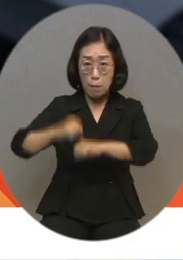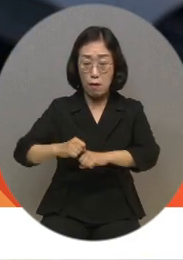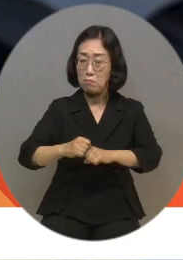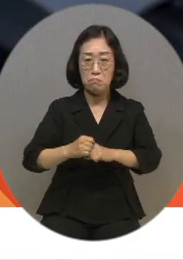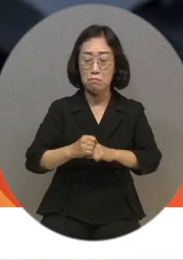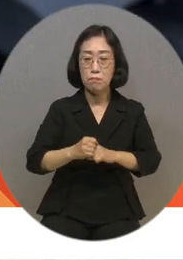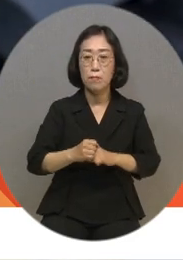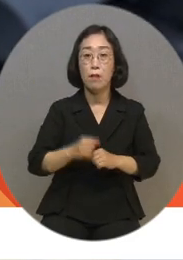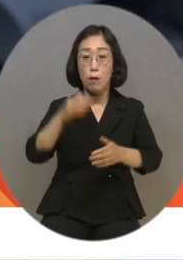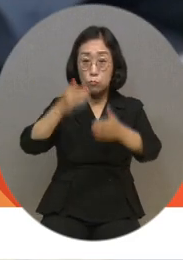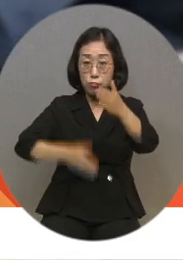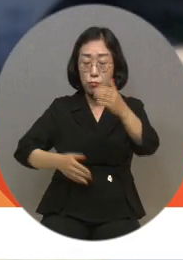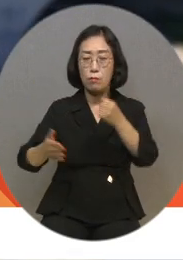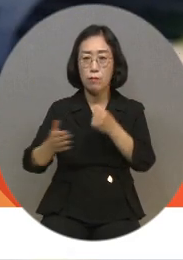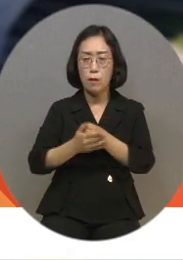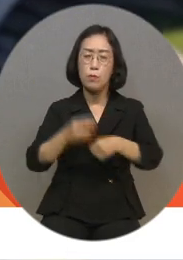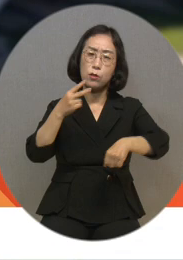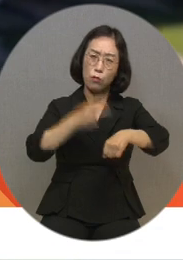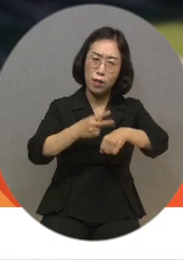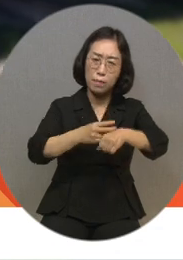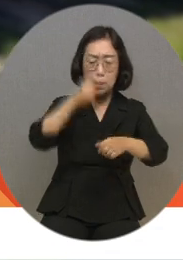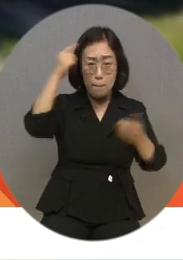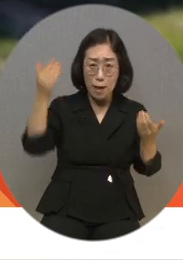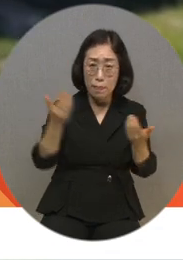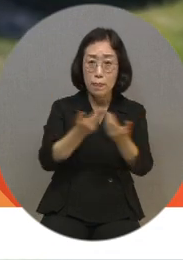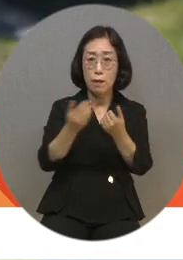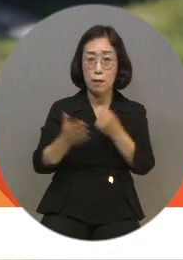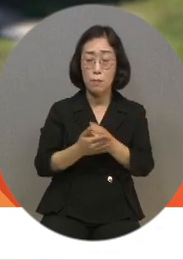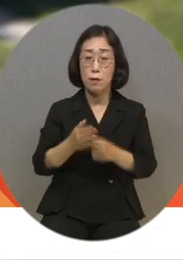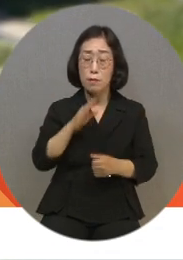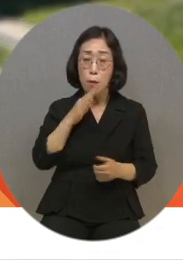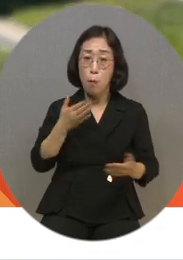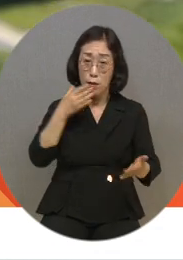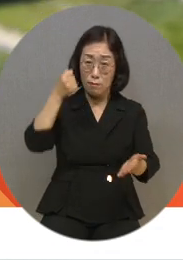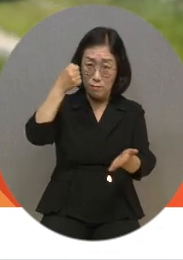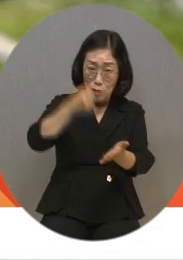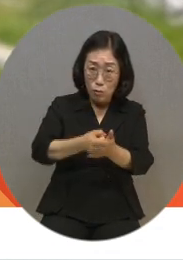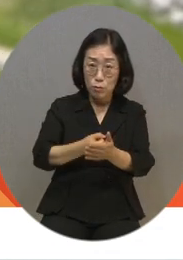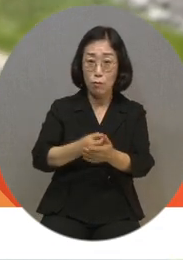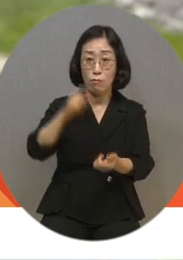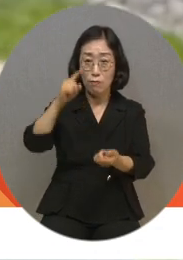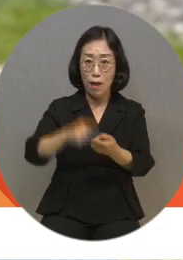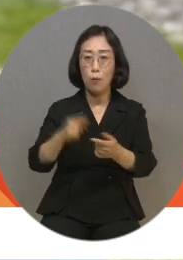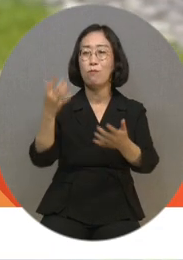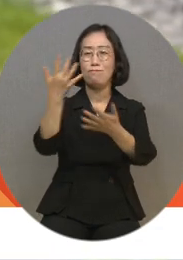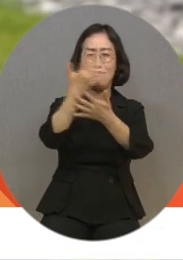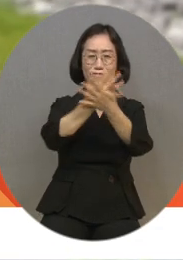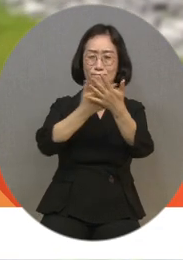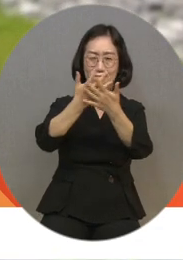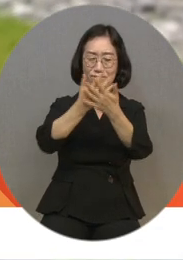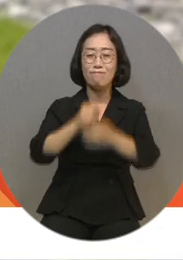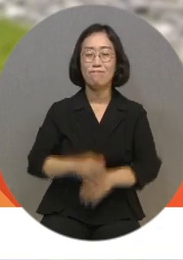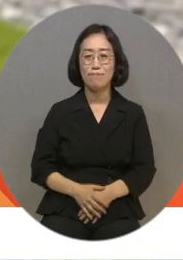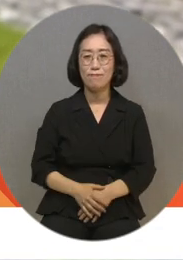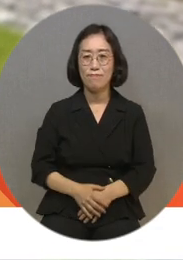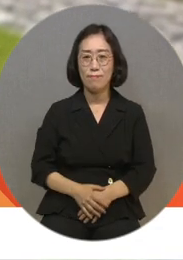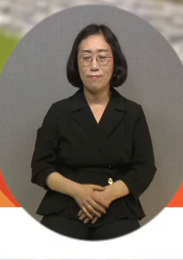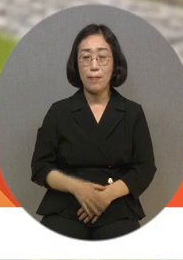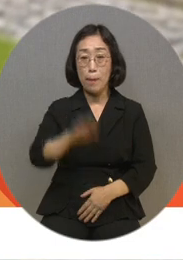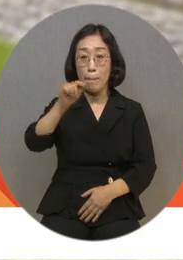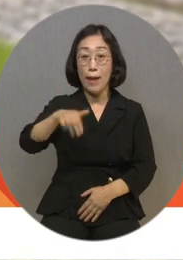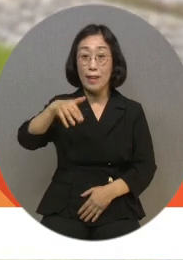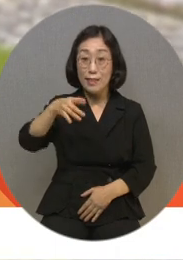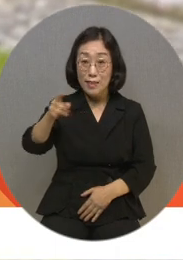있고 의대 교수들의 반발이 심해 결과를 낙관하기 힘든 상황입니다 백제의 흔적이